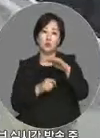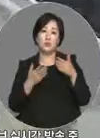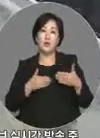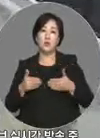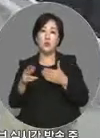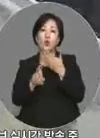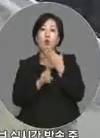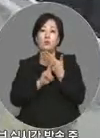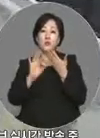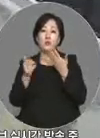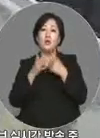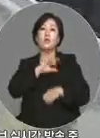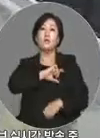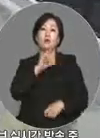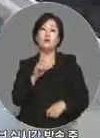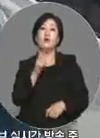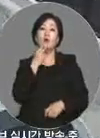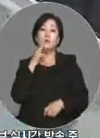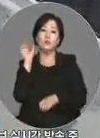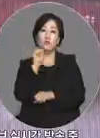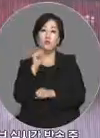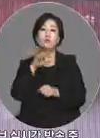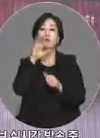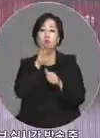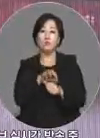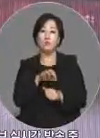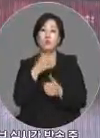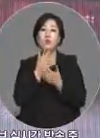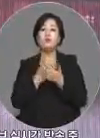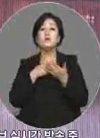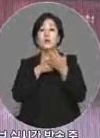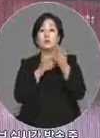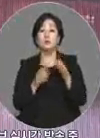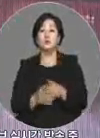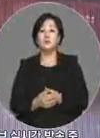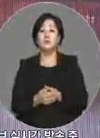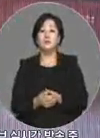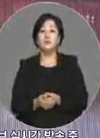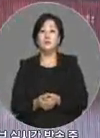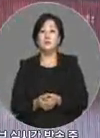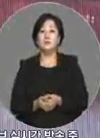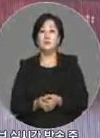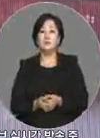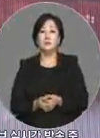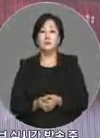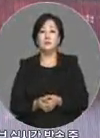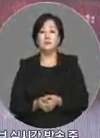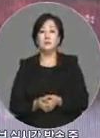도로교통법상 무면허 운전 등의 혐의로 구속했습니다. UBC 뉴스 김예은입니다.